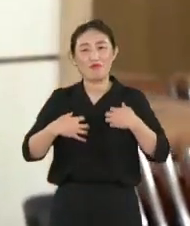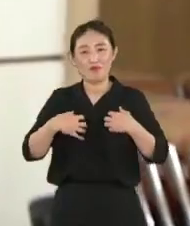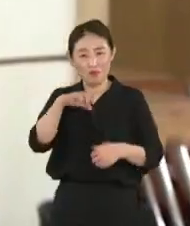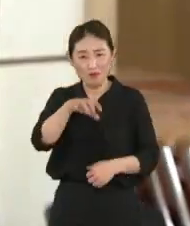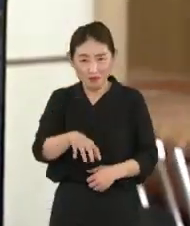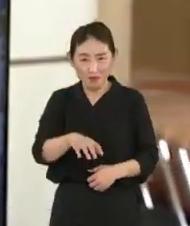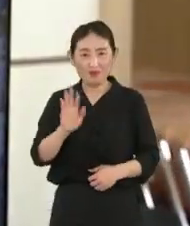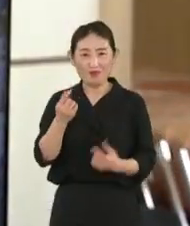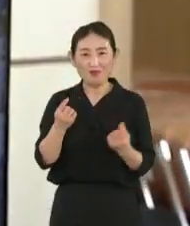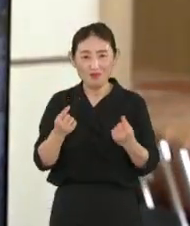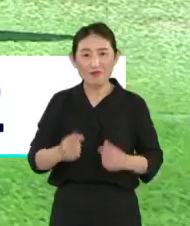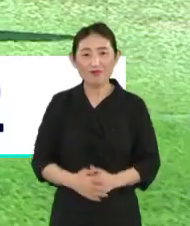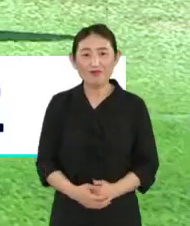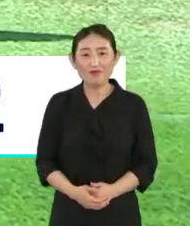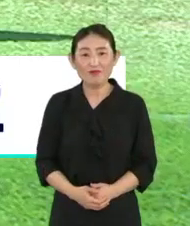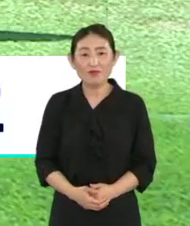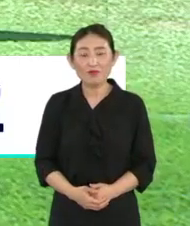중입니다